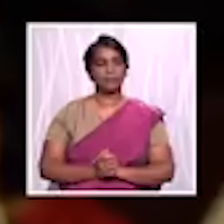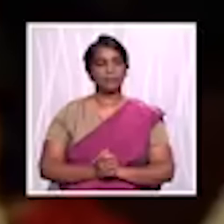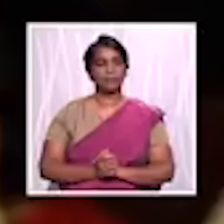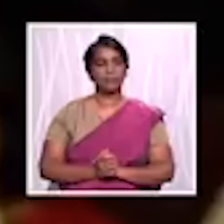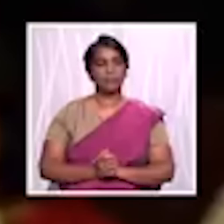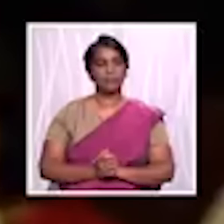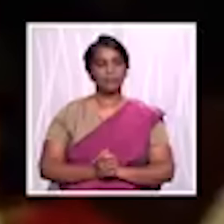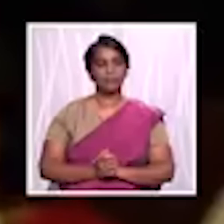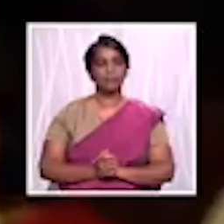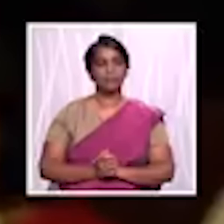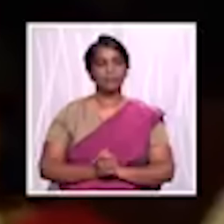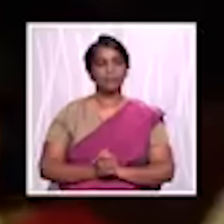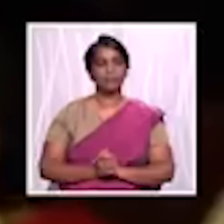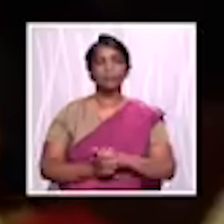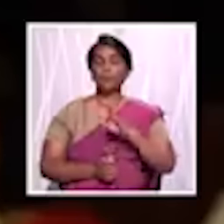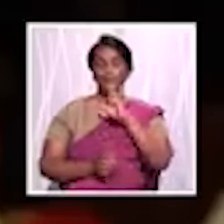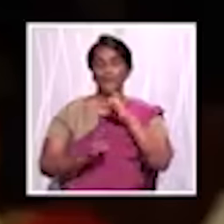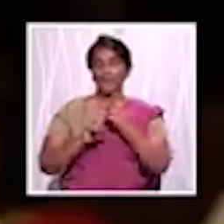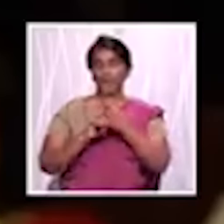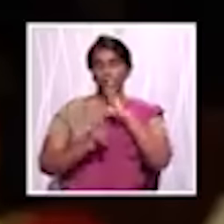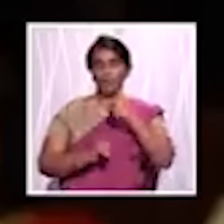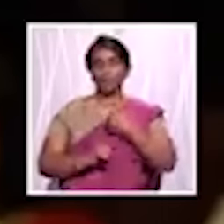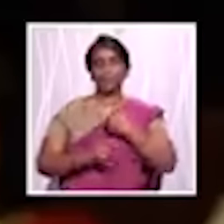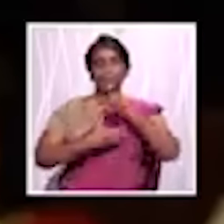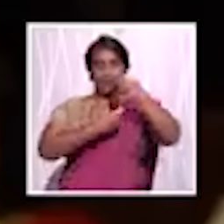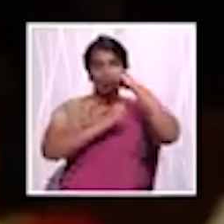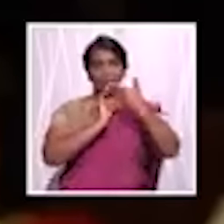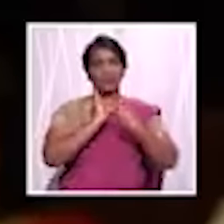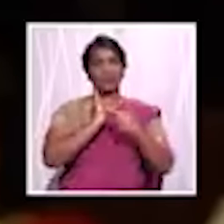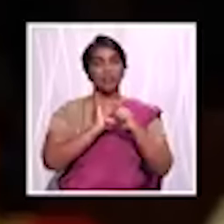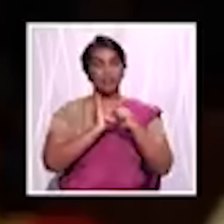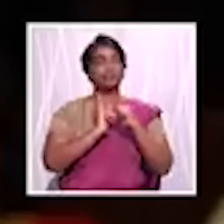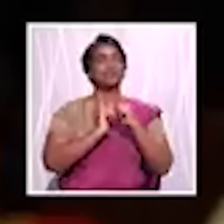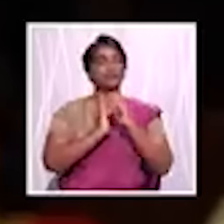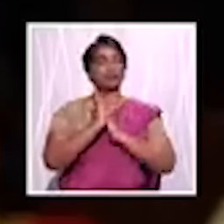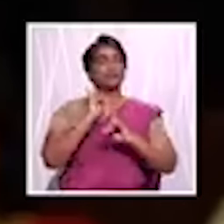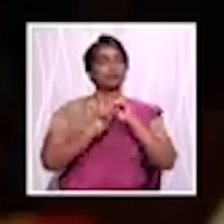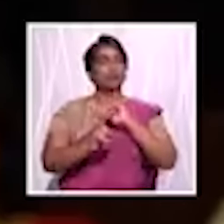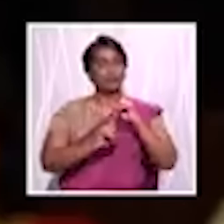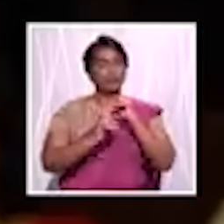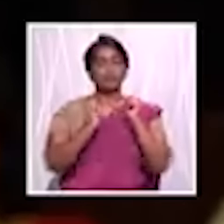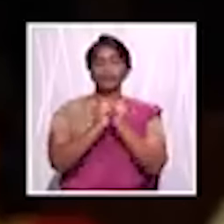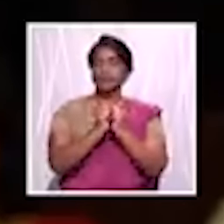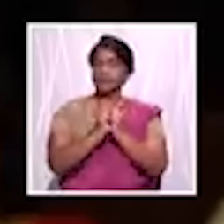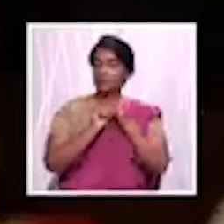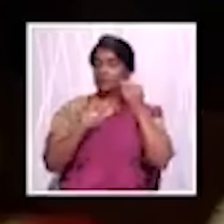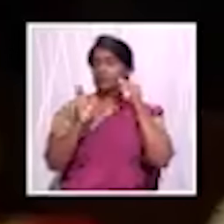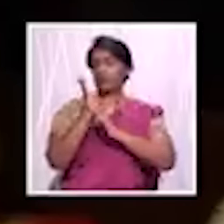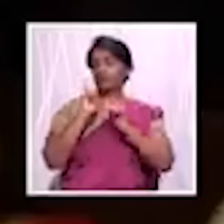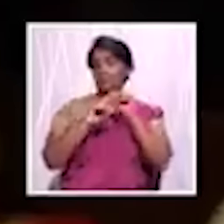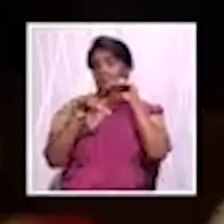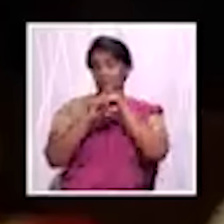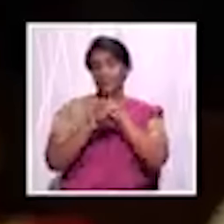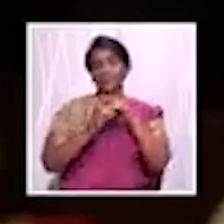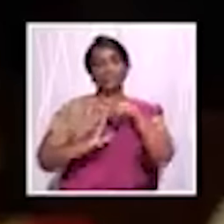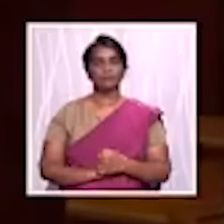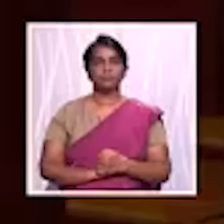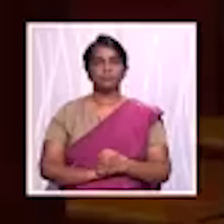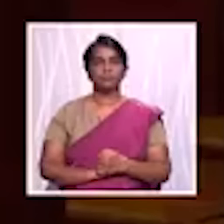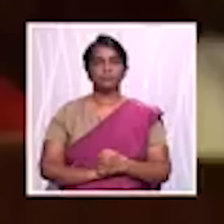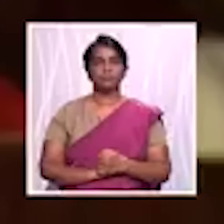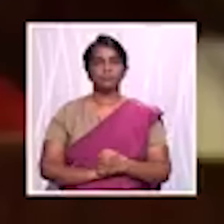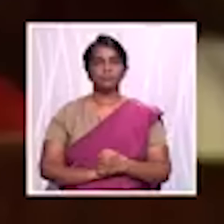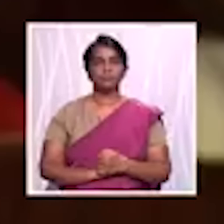மற்றும் தொழில்நுட்ப அமைச்சராக பேராசிரியர் கிரிசாந்த அபேசன ஜனாதிபதி அனிருகுமார் திச நாயக்க முன்னிலையில் பதவி பிரமாணம் செய்து